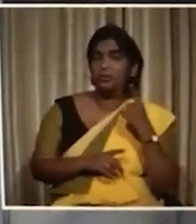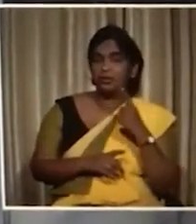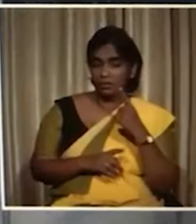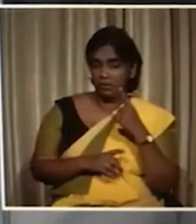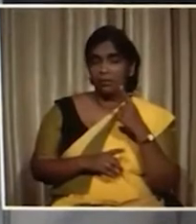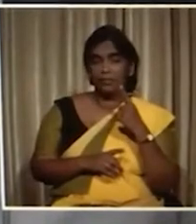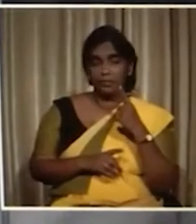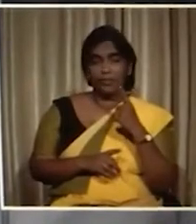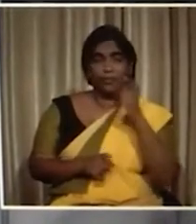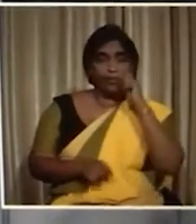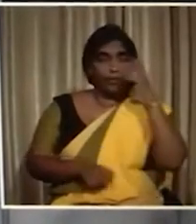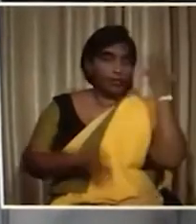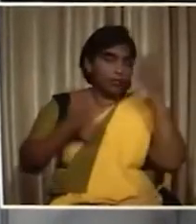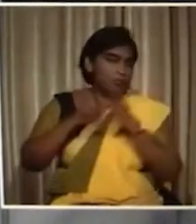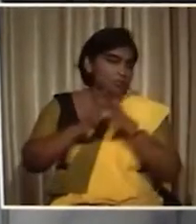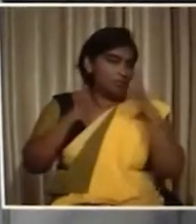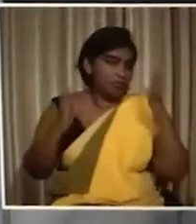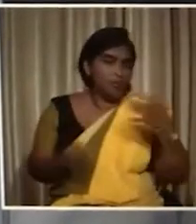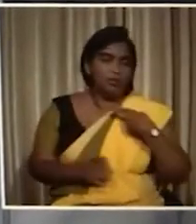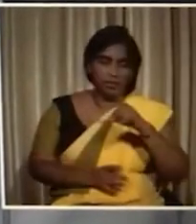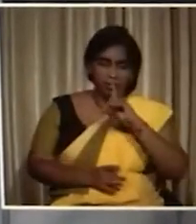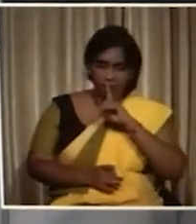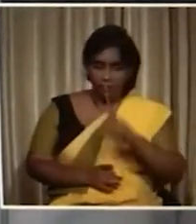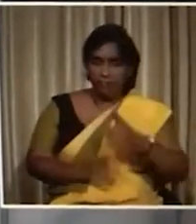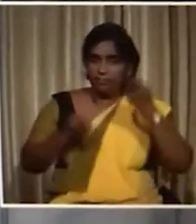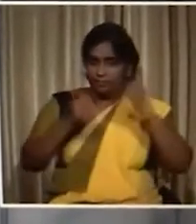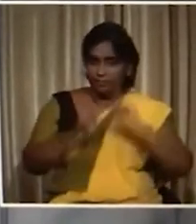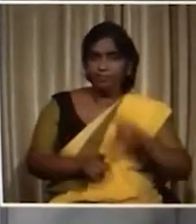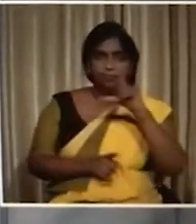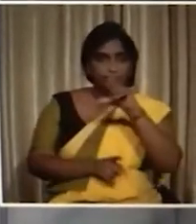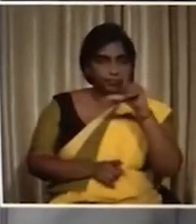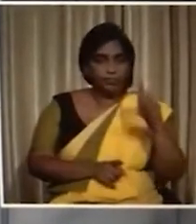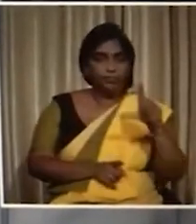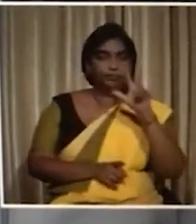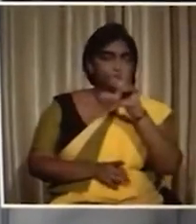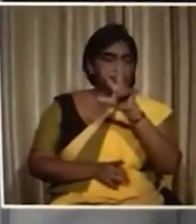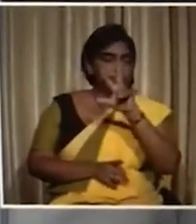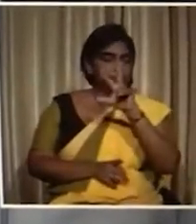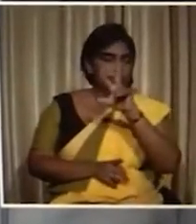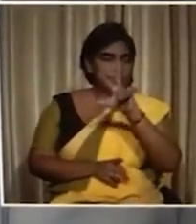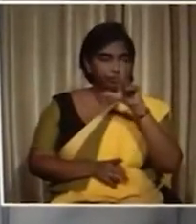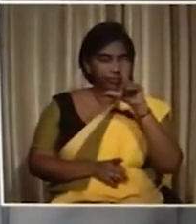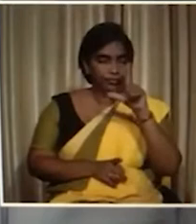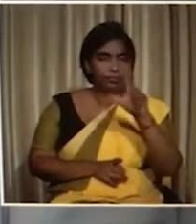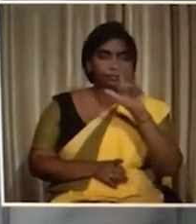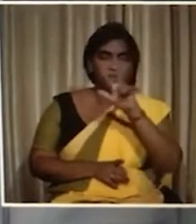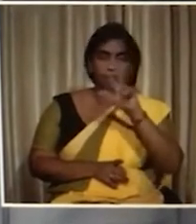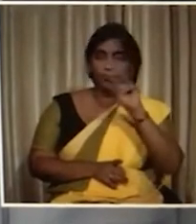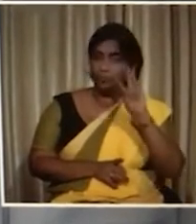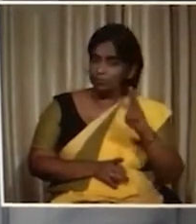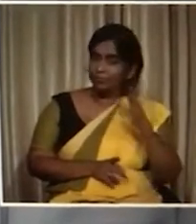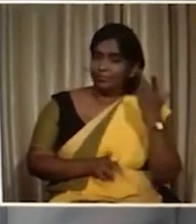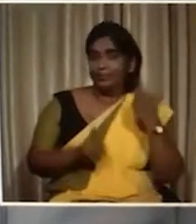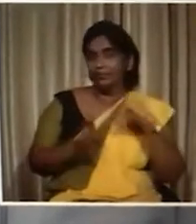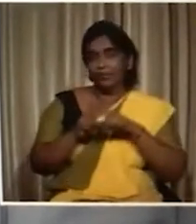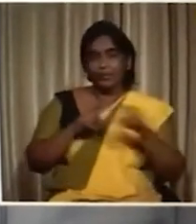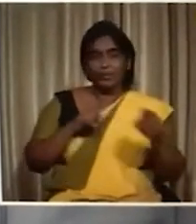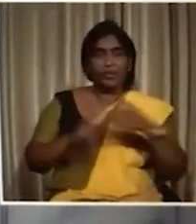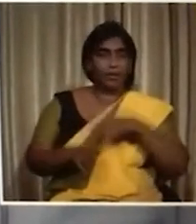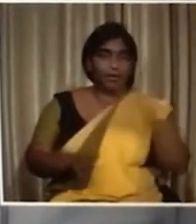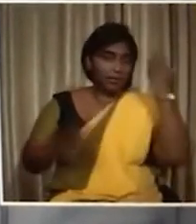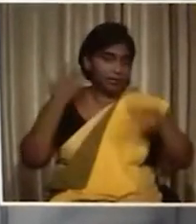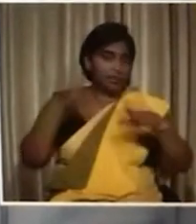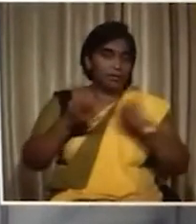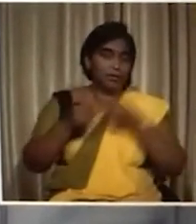அத்திவாரம். அதுக்கு பின்னர் கூட 77, 81, 83 இந்த நாட்டில் நடந்த இனப்படுகொலைகளை எல்லாம் நீங்கள்